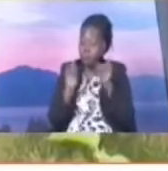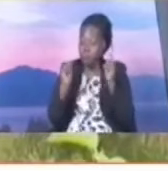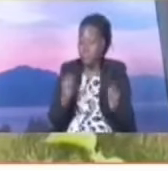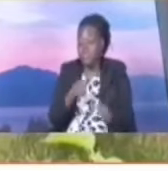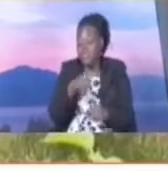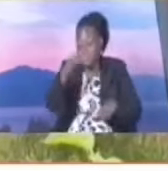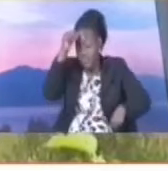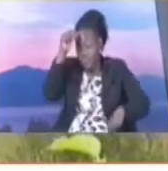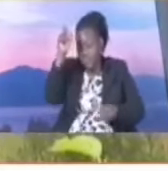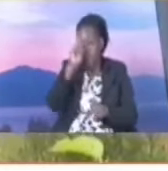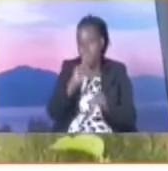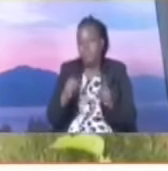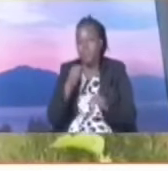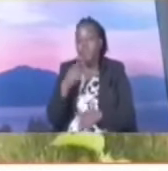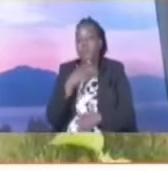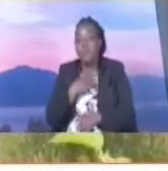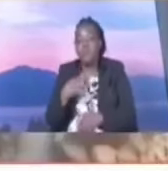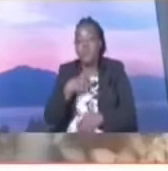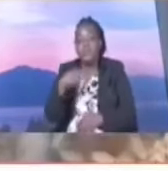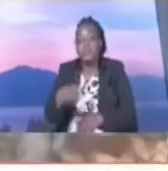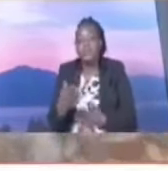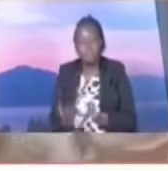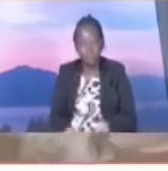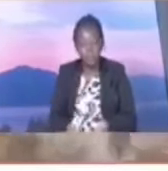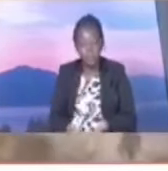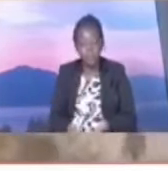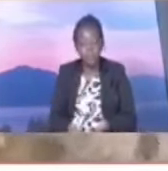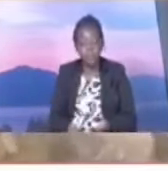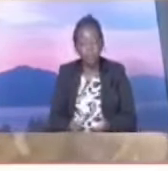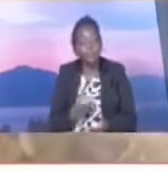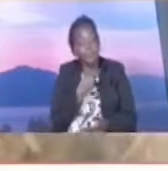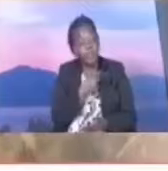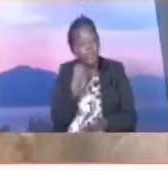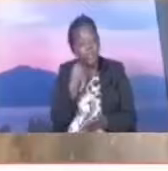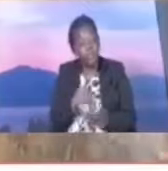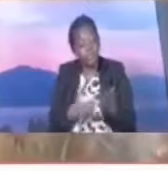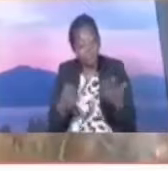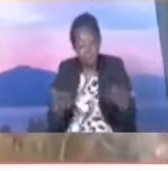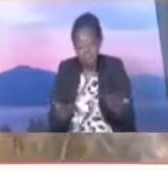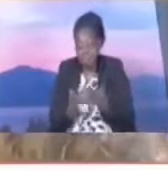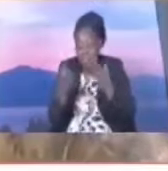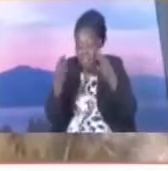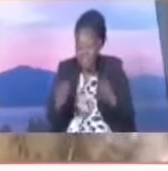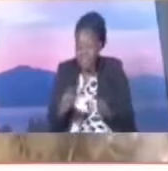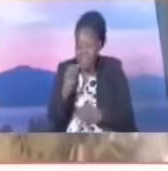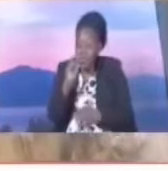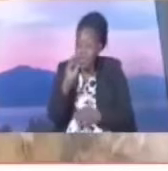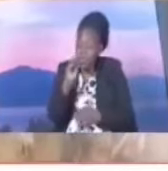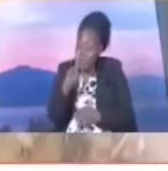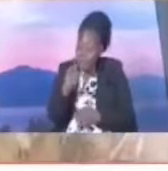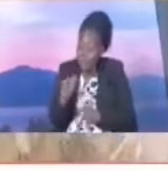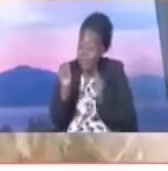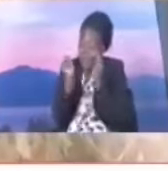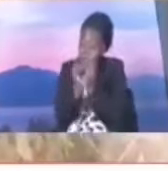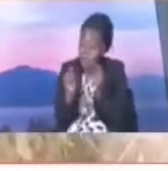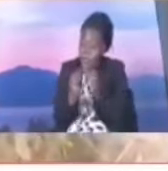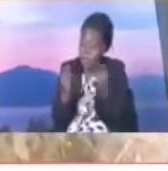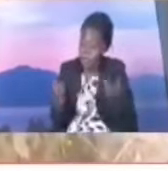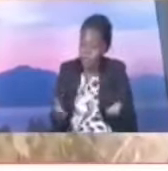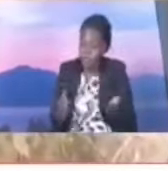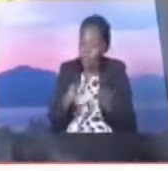gyabwe abanoonya obugagga obutali nayo. Aligaweesa ategeeza nti kaberubaalo bakatonda Tabula ajja kukwatibwa nga n'essabo